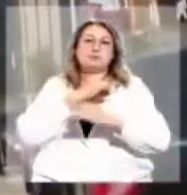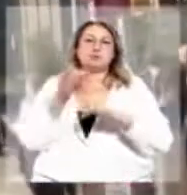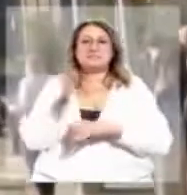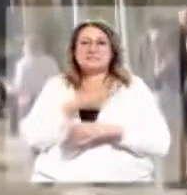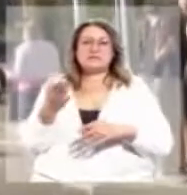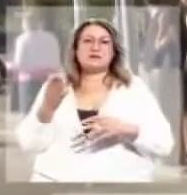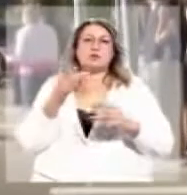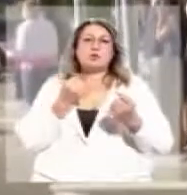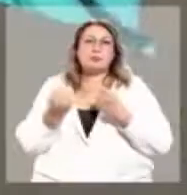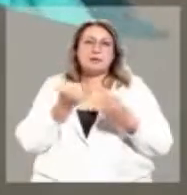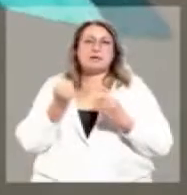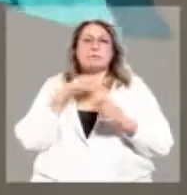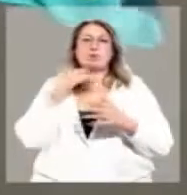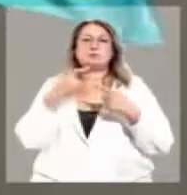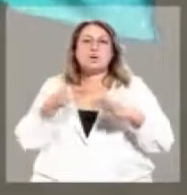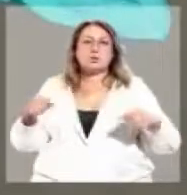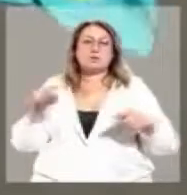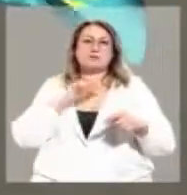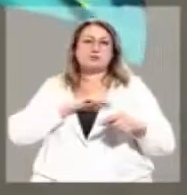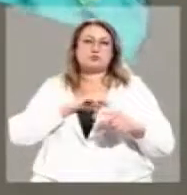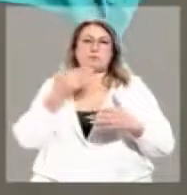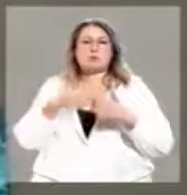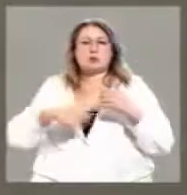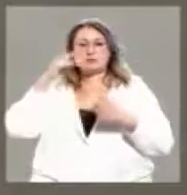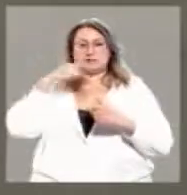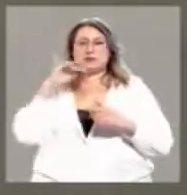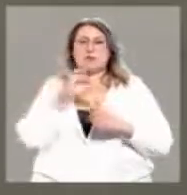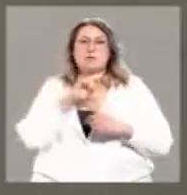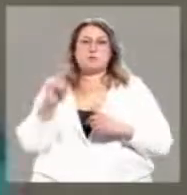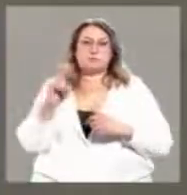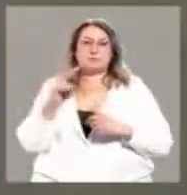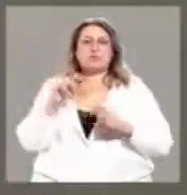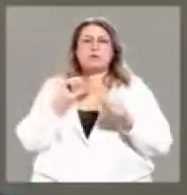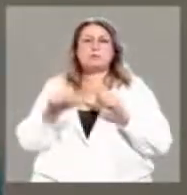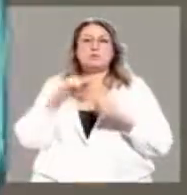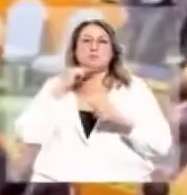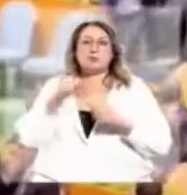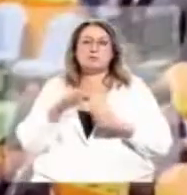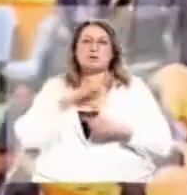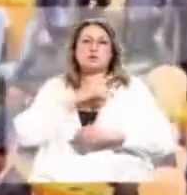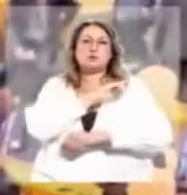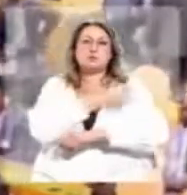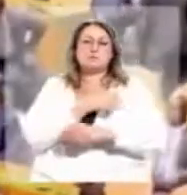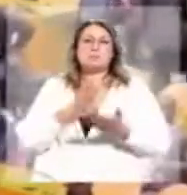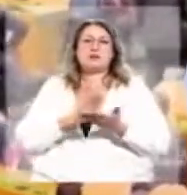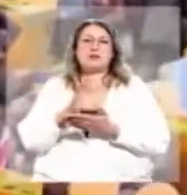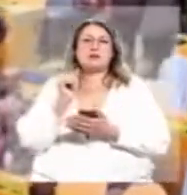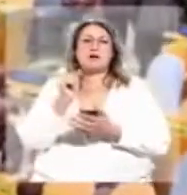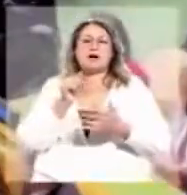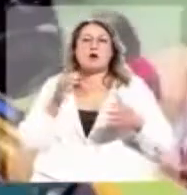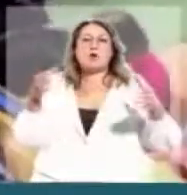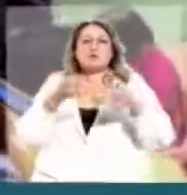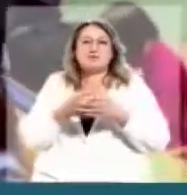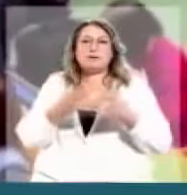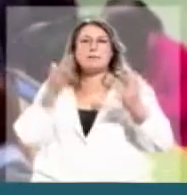и перспективы укрепления многостороннего сотрудничества между Казахстаном и ООН. Особое внимание было уделено усилиям, направленным на выработку